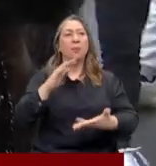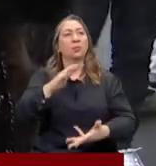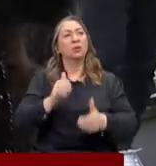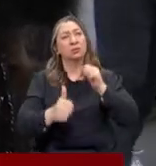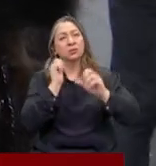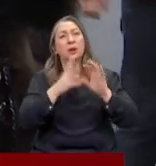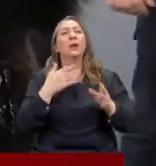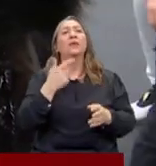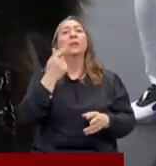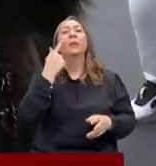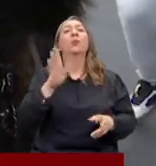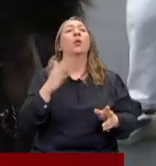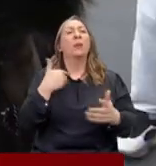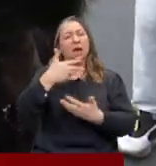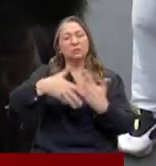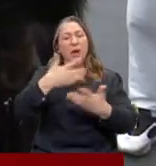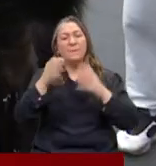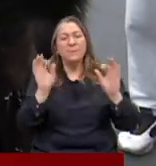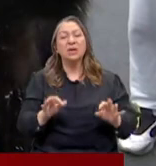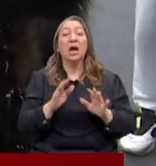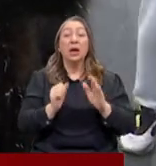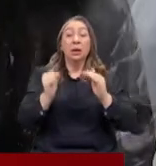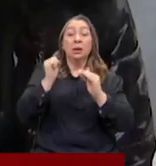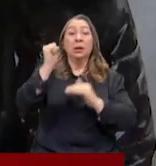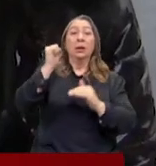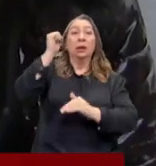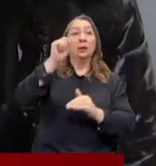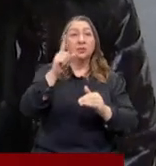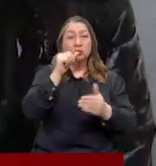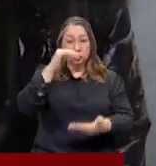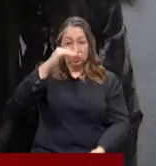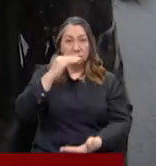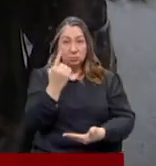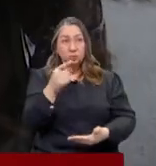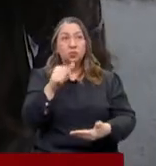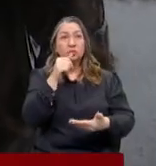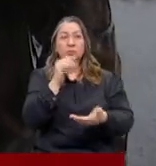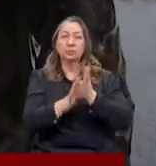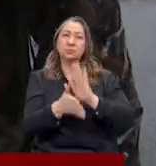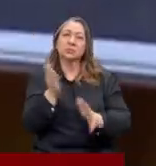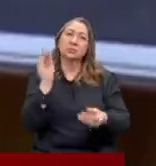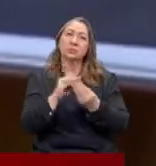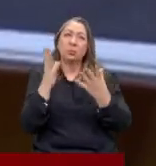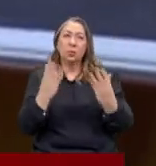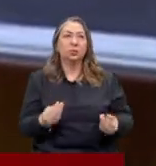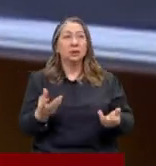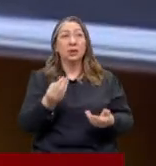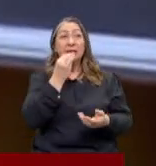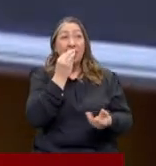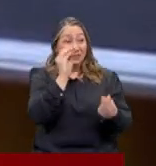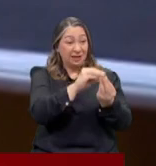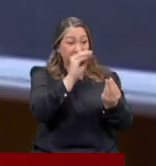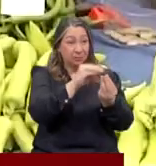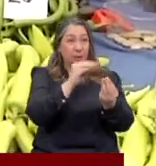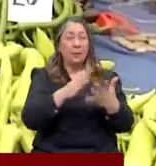var? Artık fiyatlara bakmıyorum çünkü karıştırıyorum. Artık arttıkça da artıyor. Bir damacana su kullanıyoruz. Şimdi suyumuz da zamlandı. Gıdaya gelen